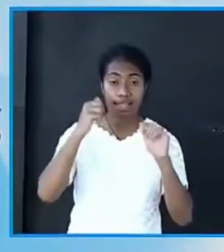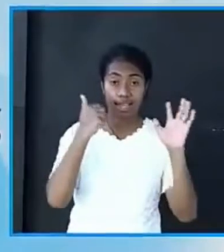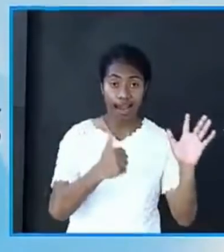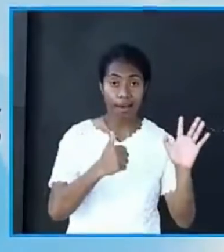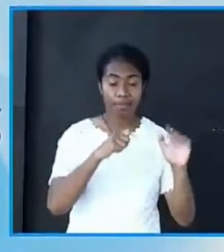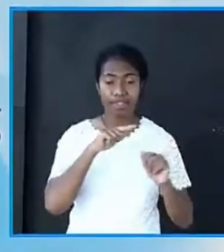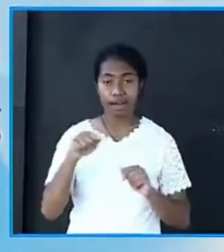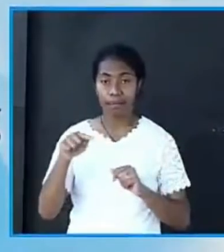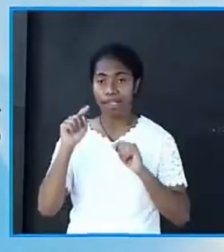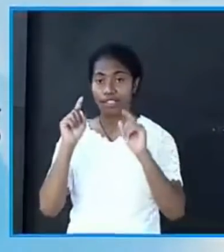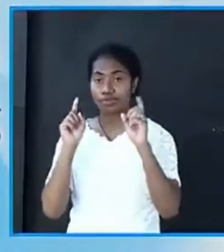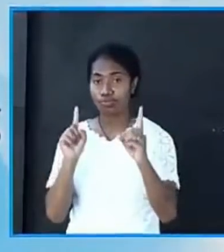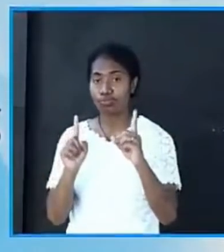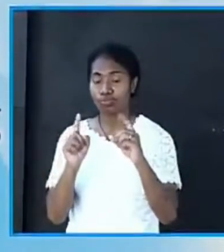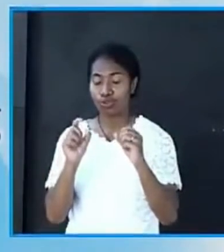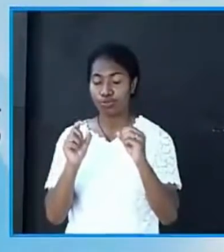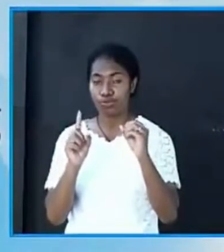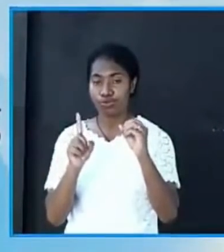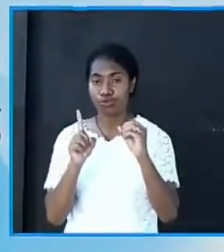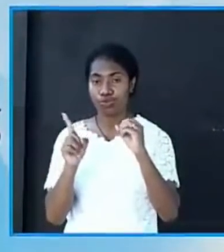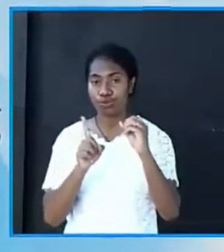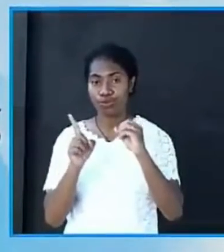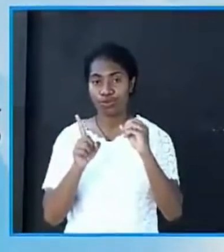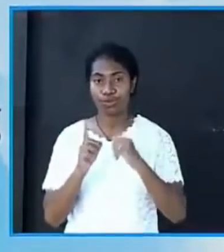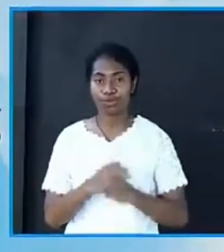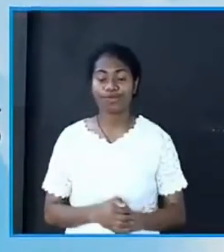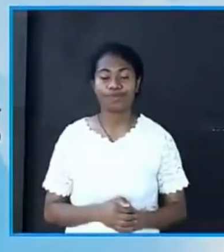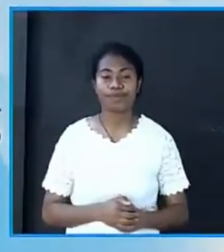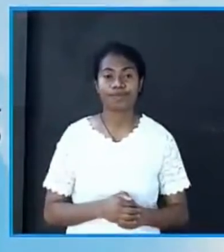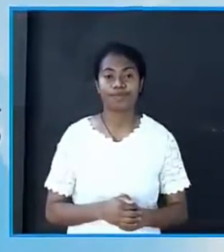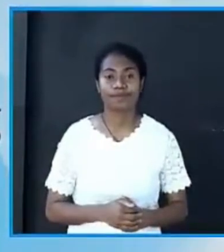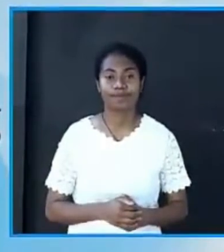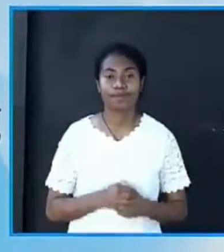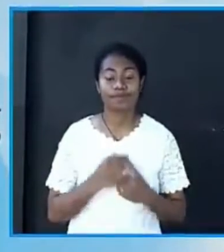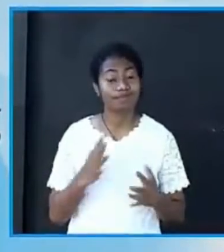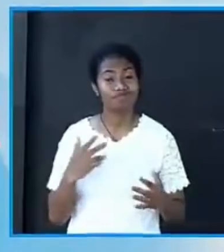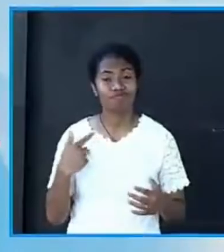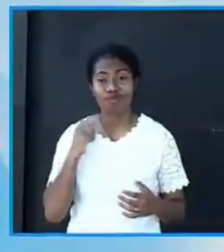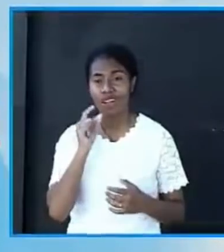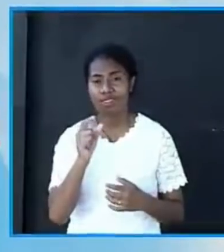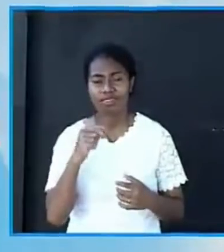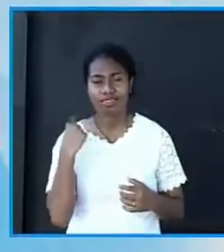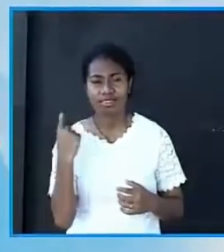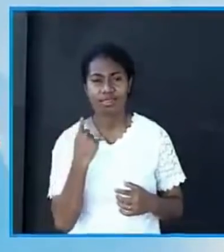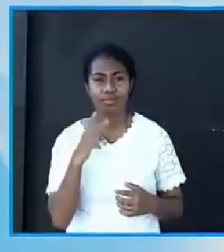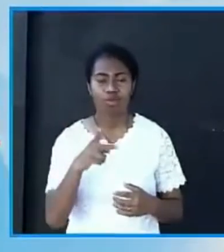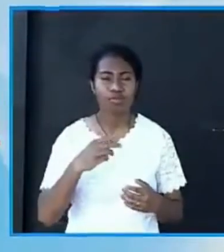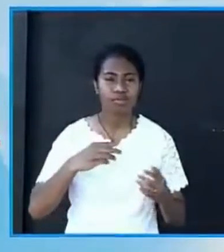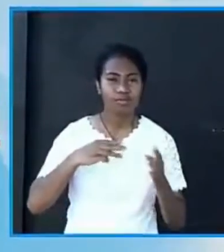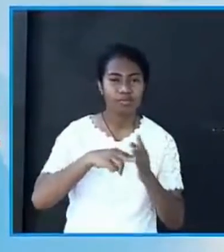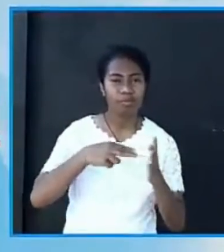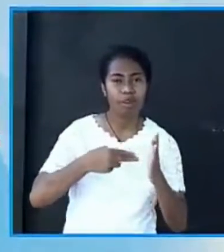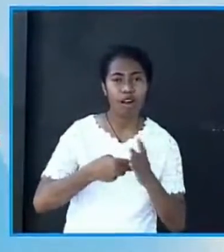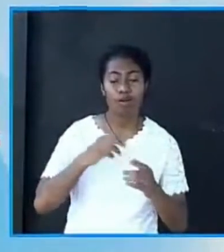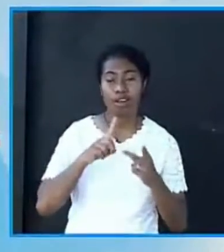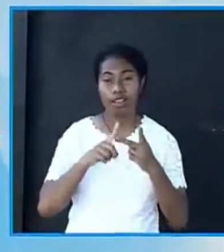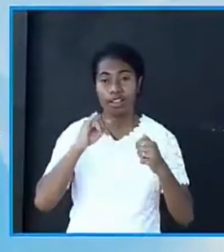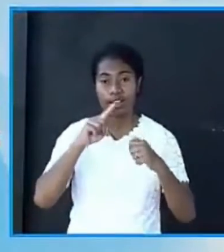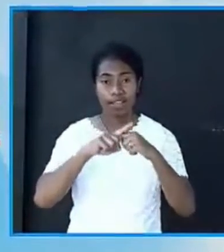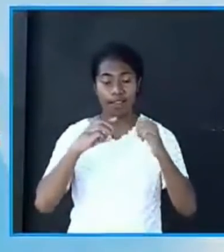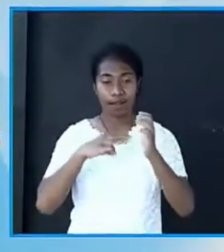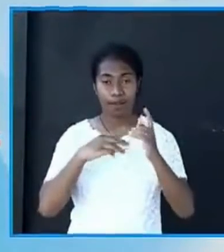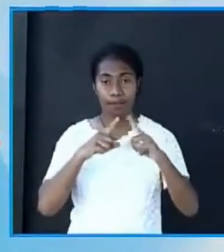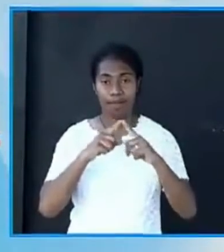membawa orang asing melawan enggau yaitu bangsa yang paling ganas yang akan menghunus pedang mereka melawan hikmatmu yang terpuja dan